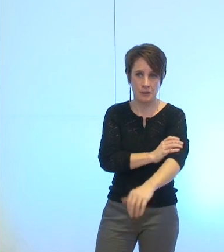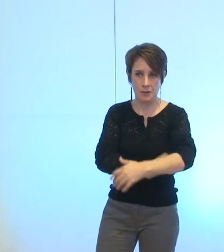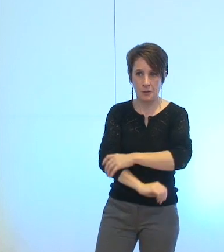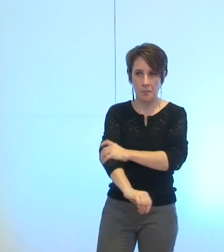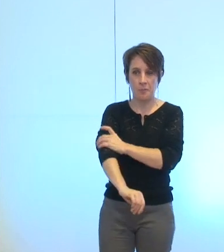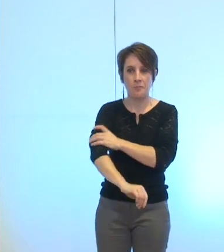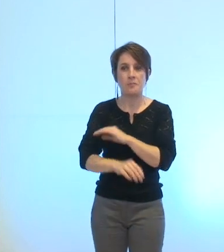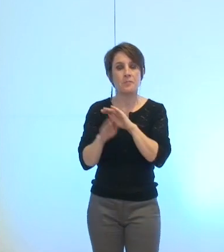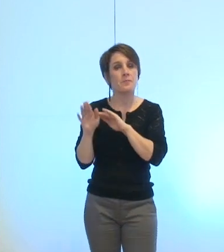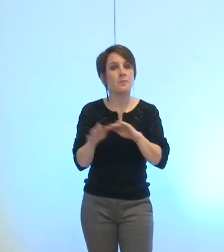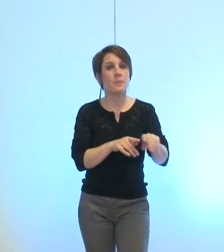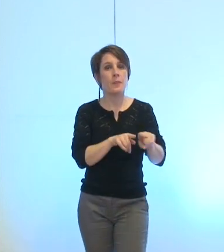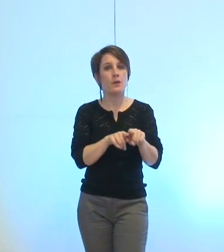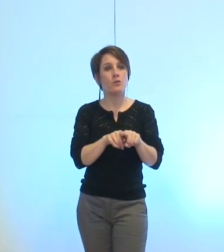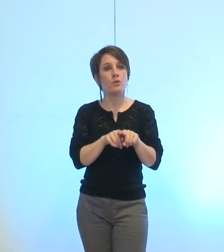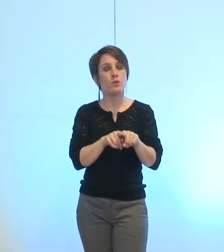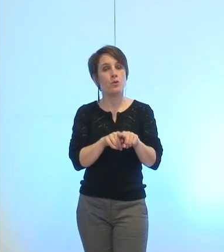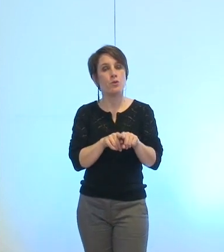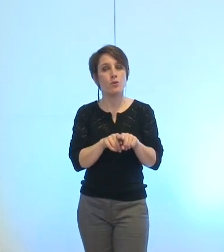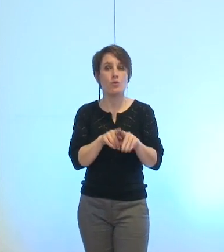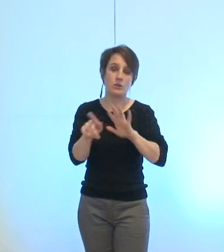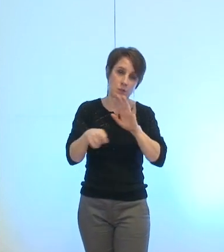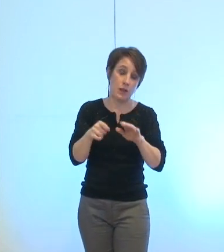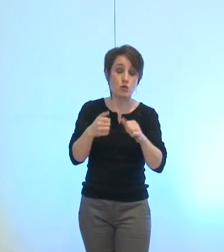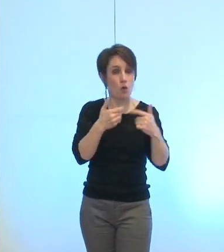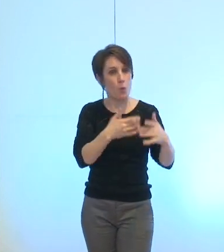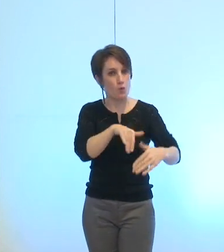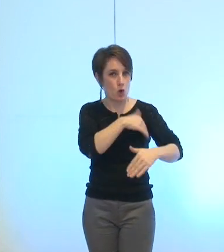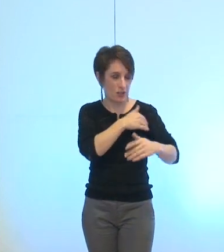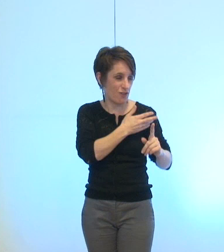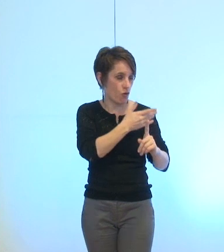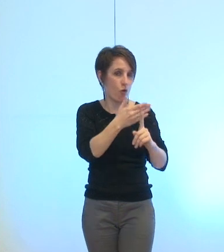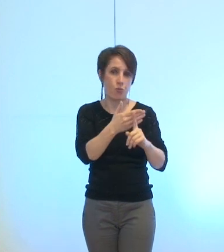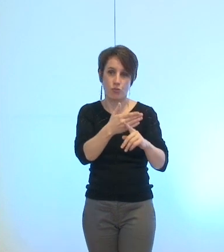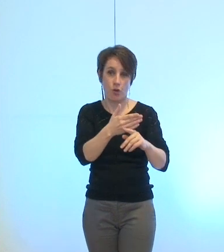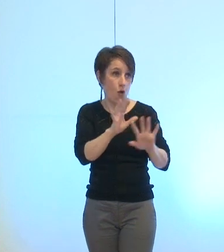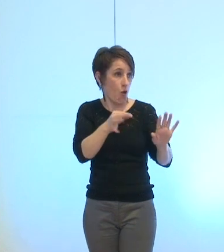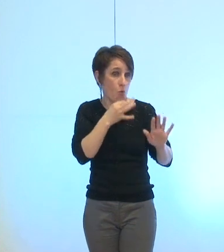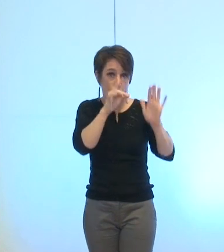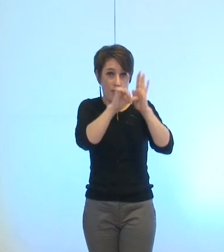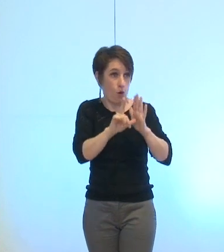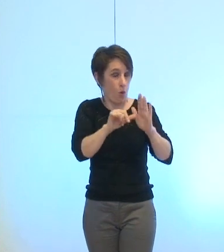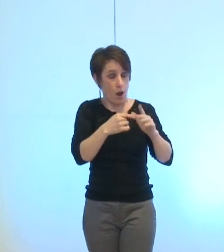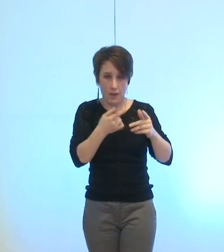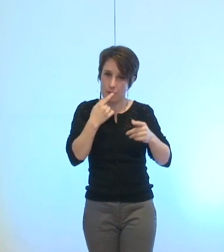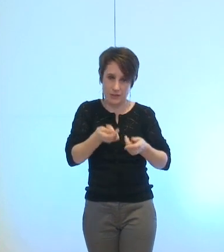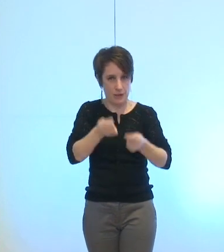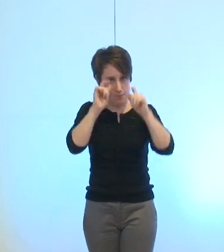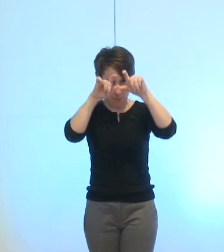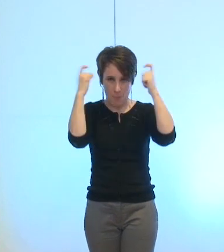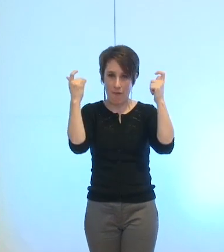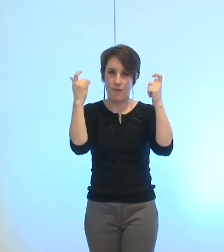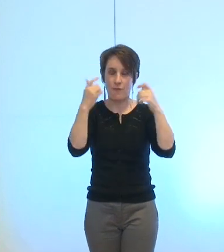évidemment sur la question de la titularisation d'un certain nombre d'agents qui ont bénéficié de la loi tout simplement et ça